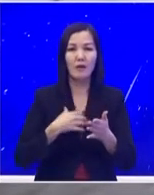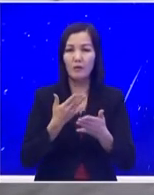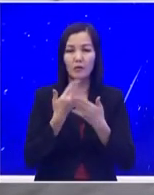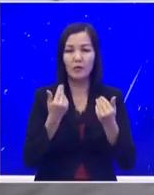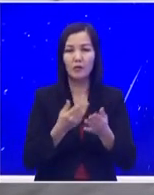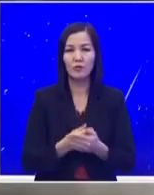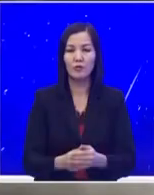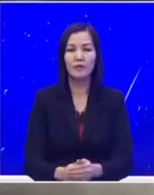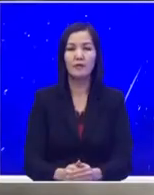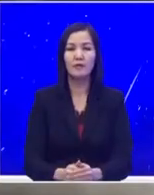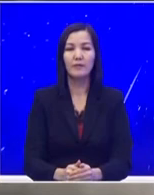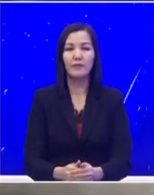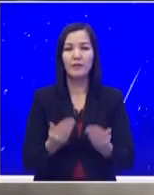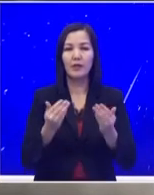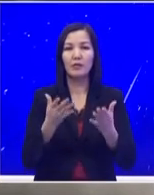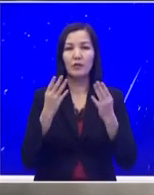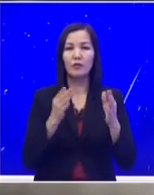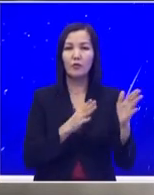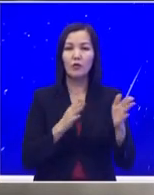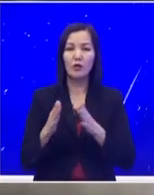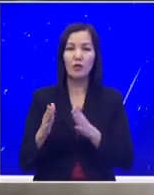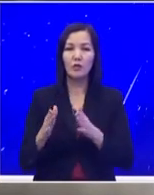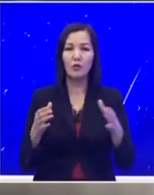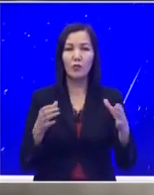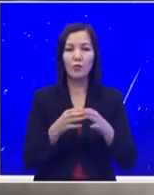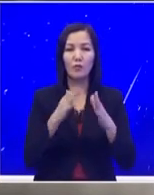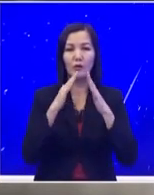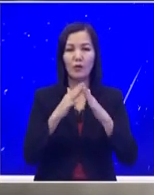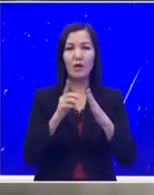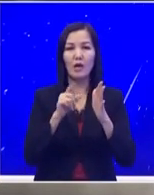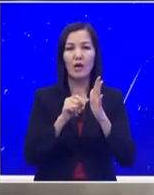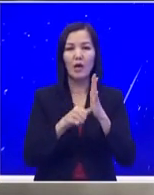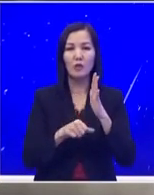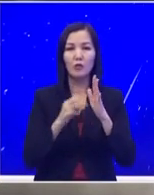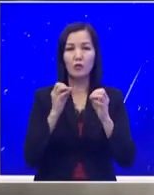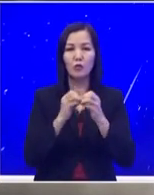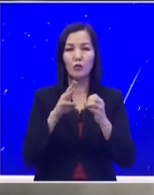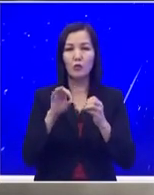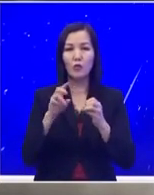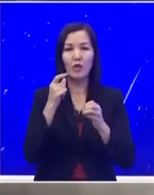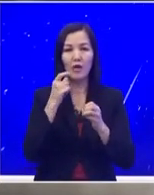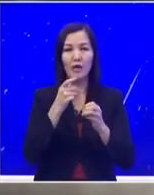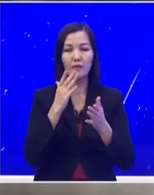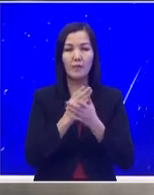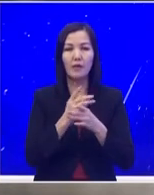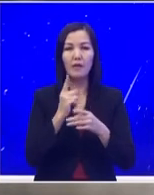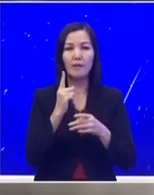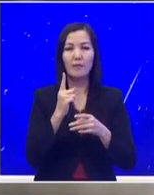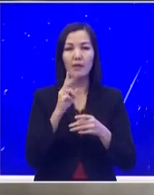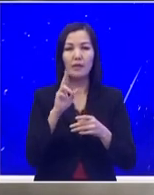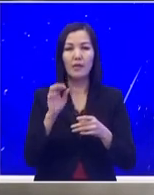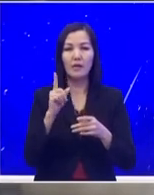жоқ дейді мамандар. Қазіргі таңда тұрақтандыру қорының қоймасында 610 тонна қант бар, ол келісіне 190